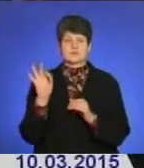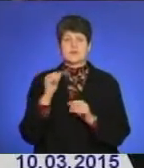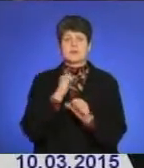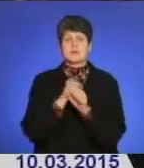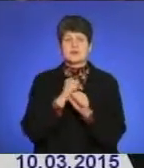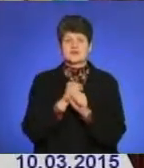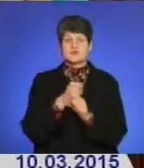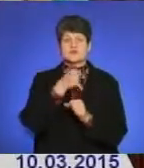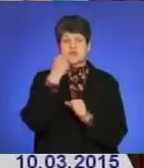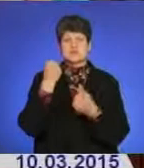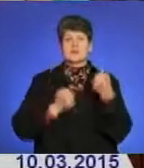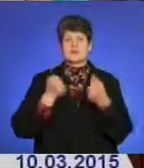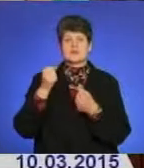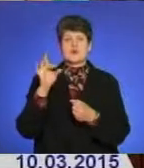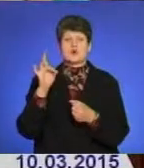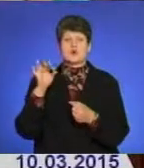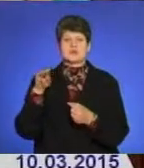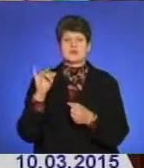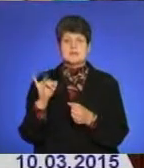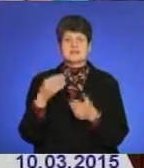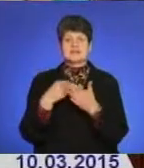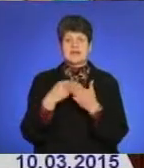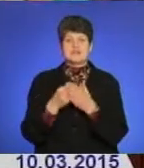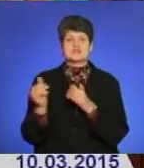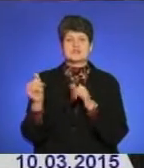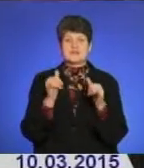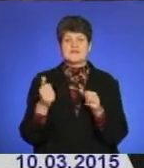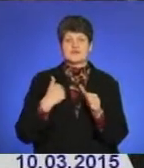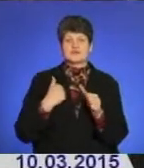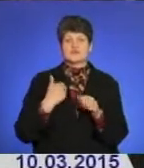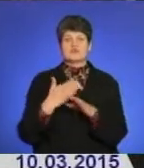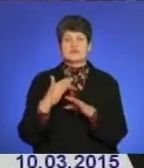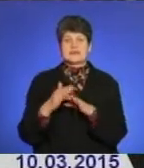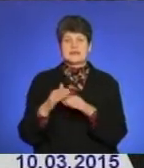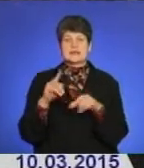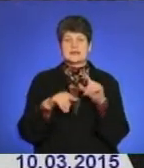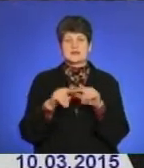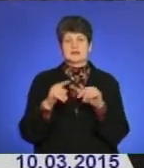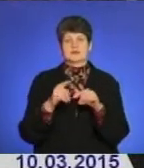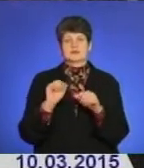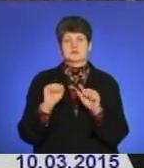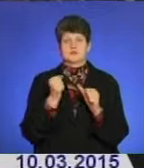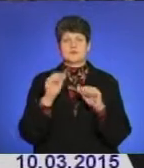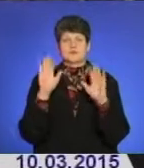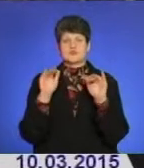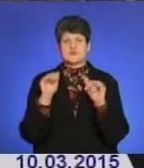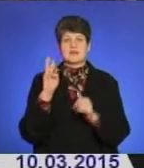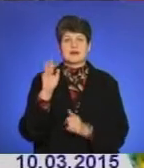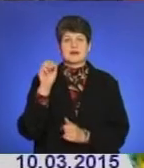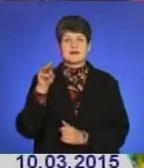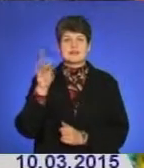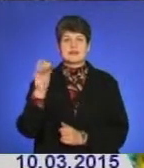Працював старшим водієм роти матеріального забезпечення військової частини. Рідні та побратими прощалися з ним в архікатедральному